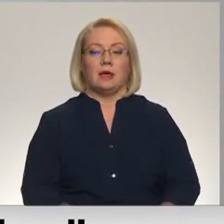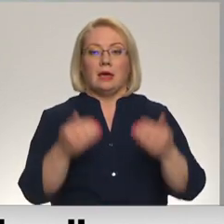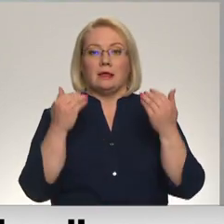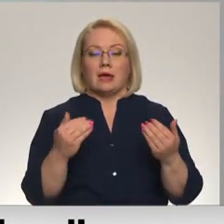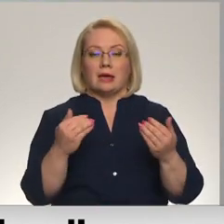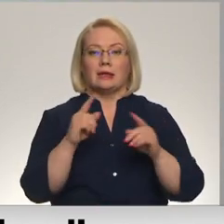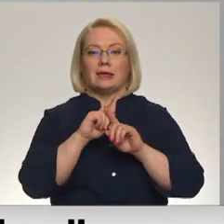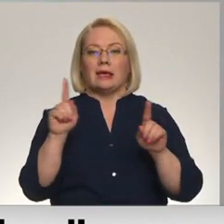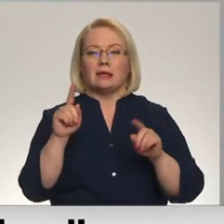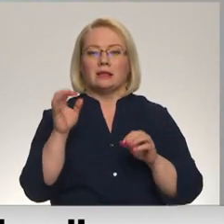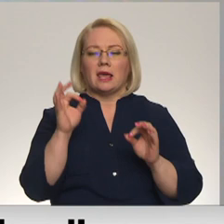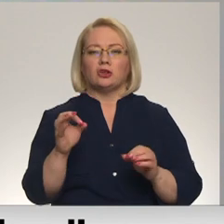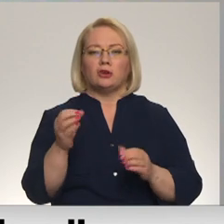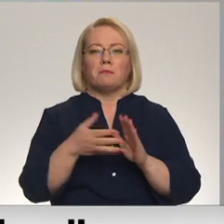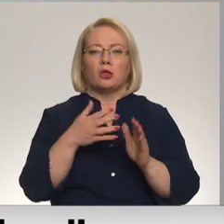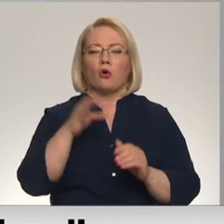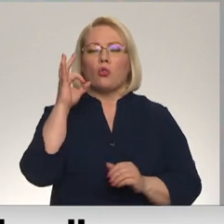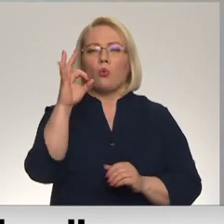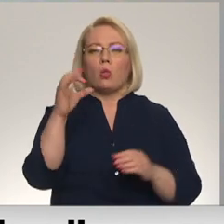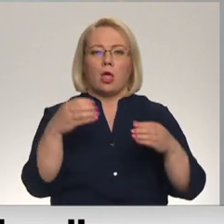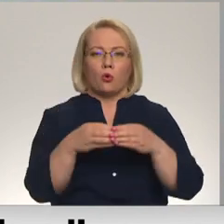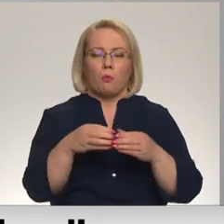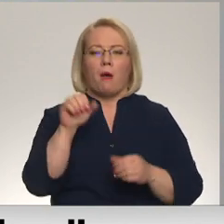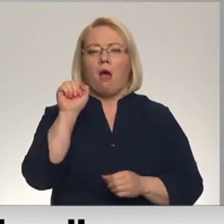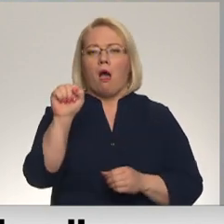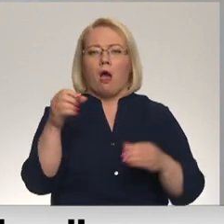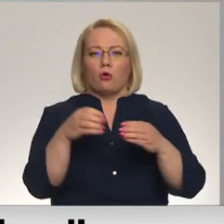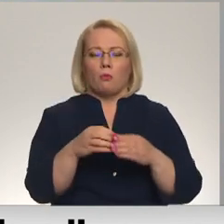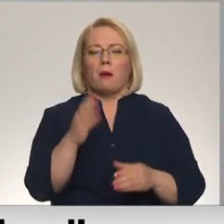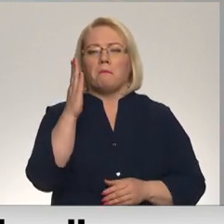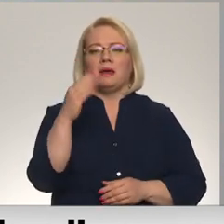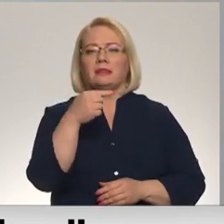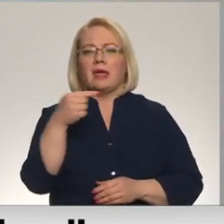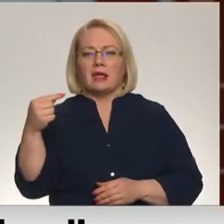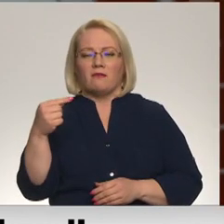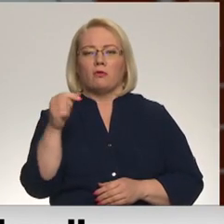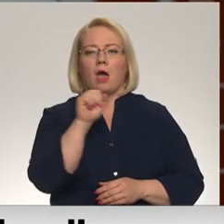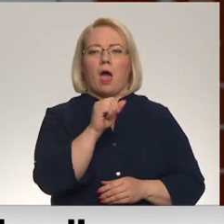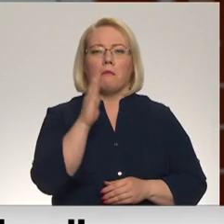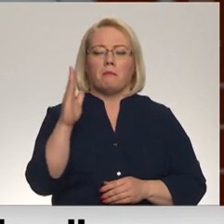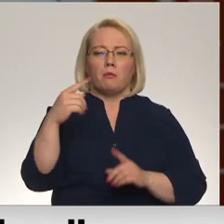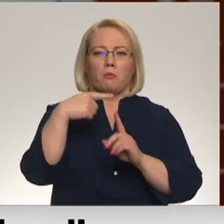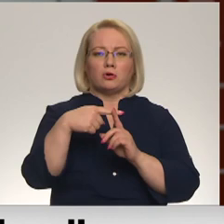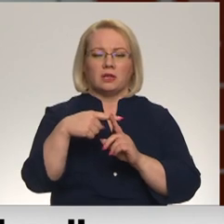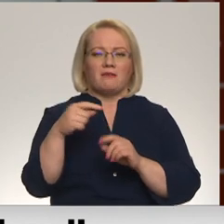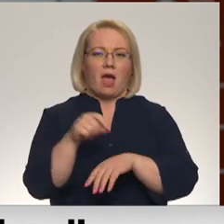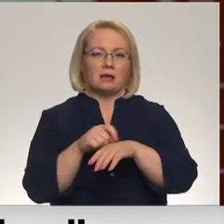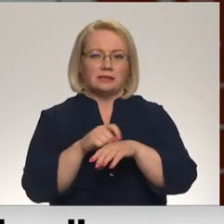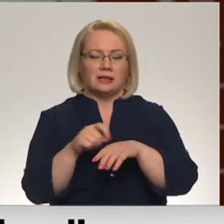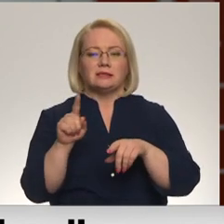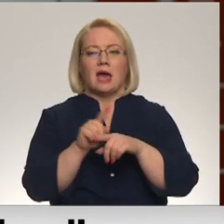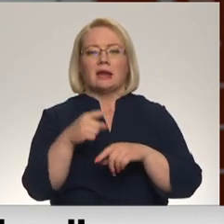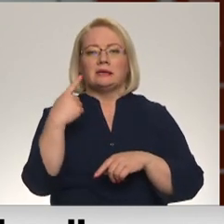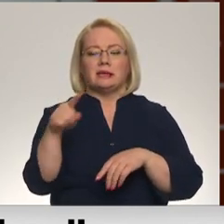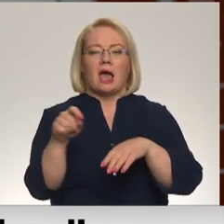Pašlaik īpaši trūkst nulles grupas asiņu, A grupas arī B negatīvās un AB pozitīvās grupas asiņu. Arī pārējās asins